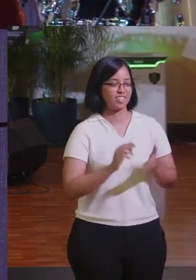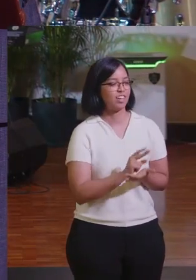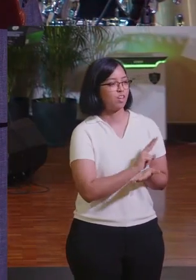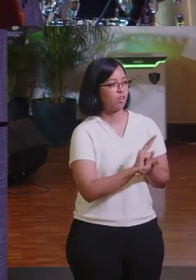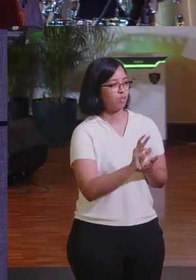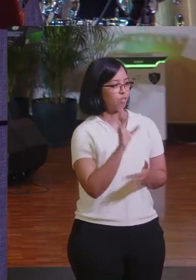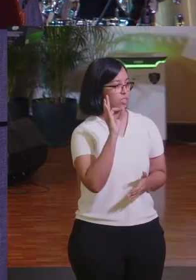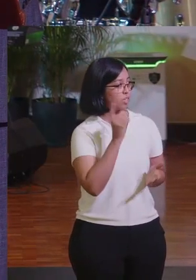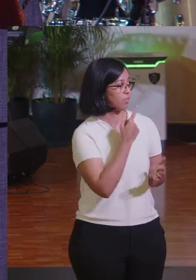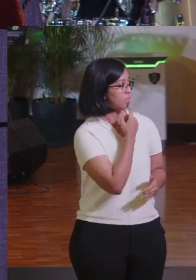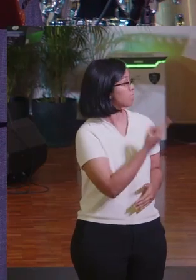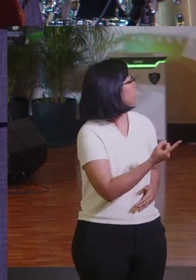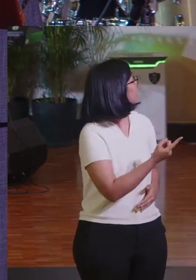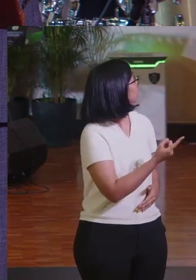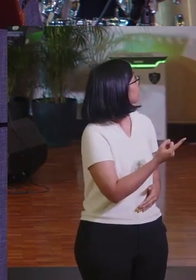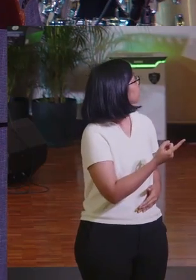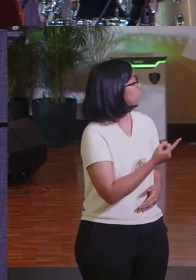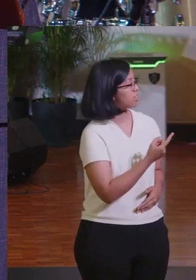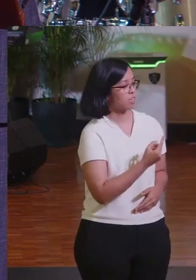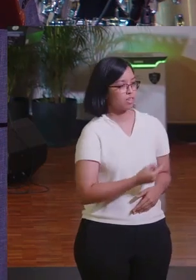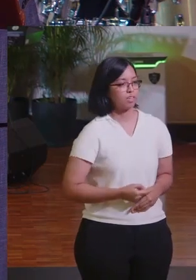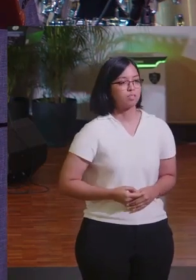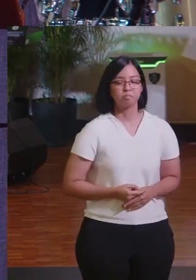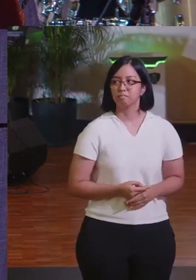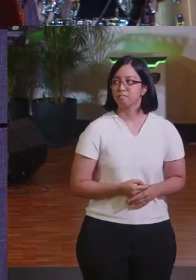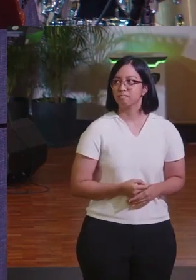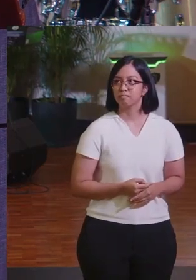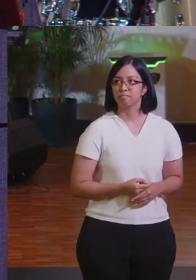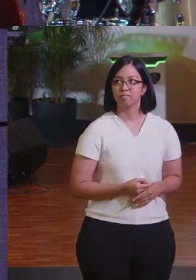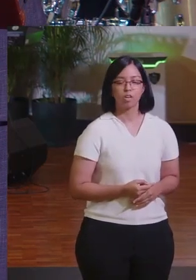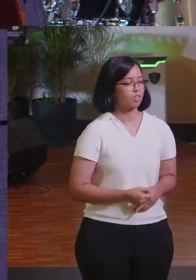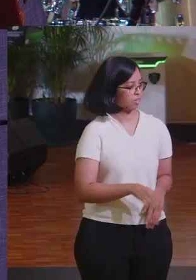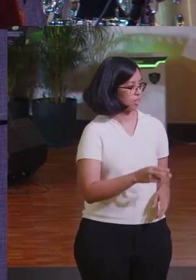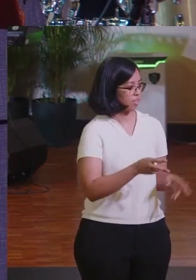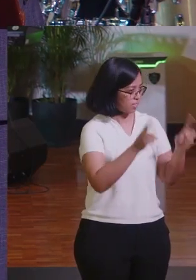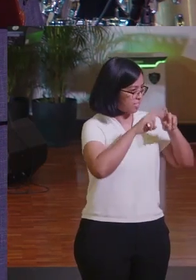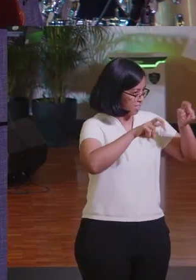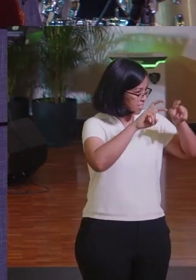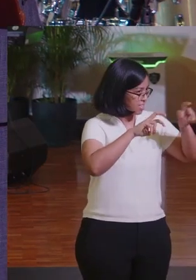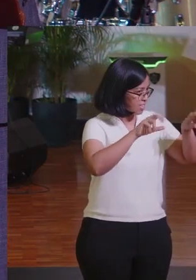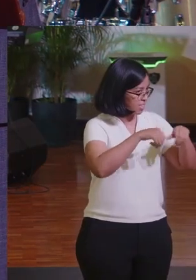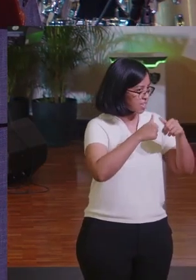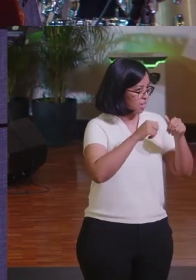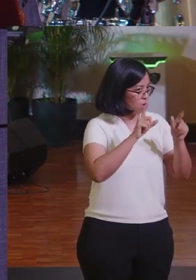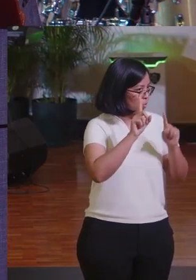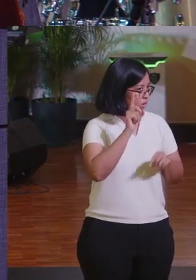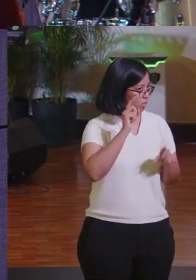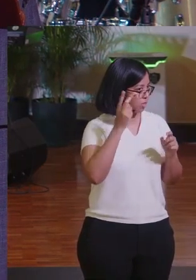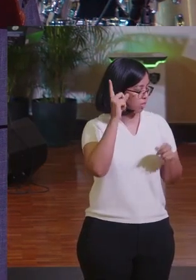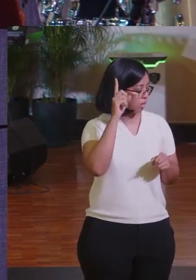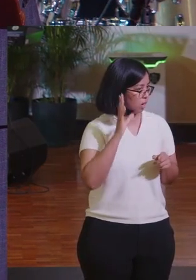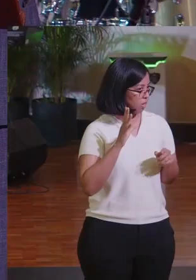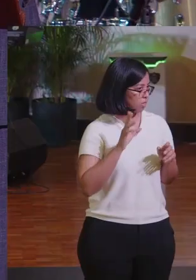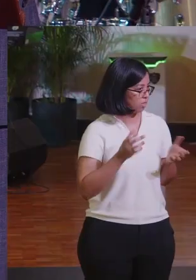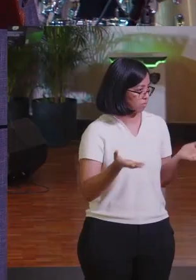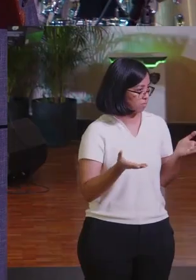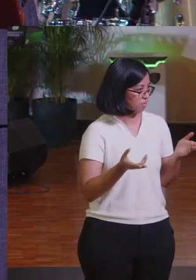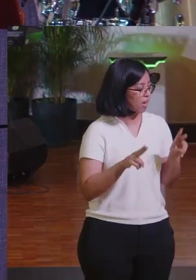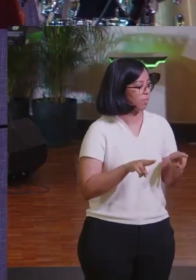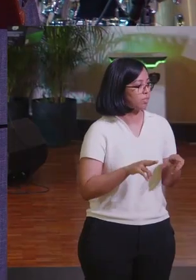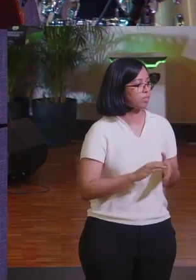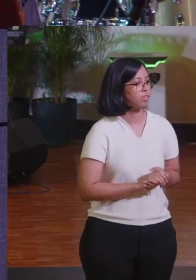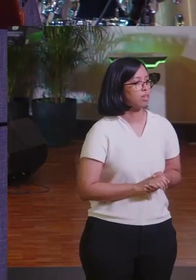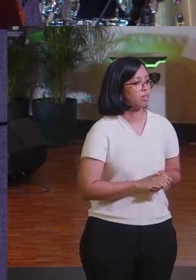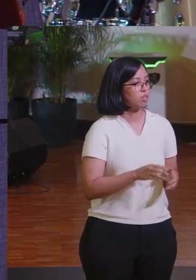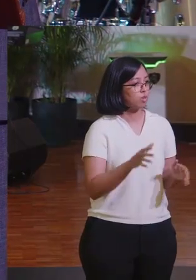natin ito ng mas maliwanag, tignan natin kung paano ginawa ng Diyos ito. And they said to one another, come and let us cast